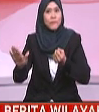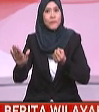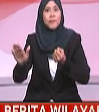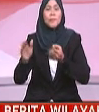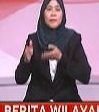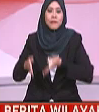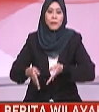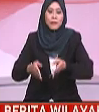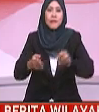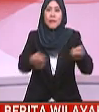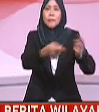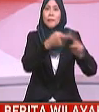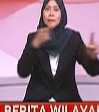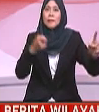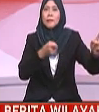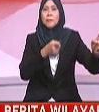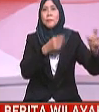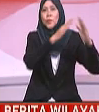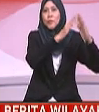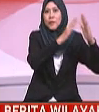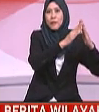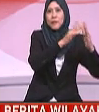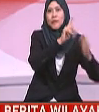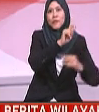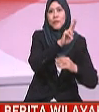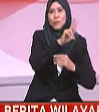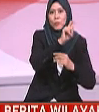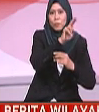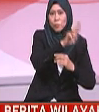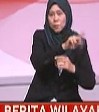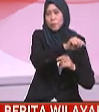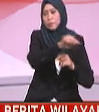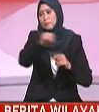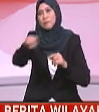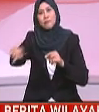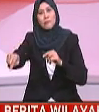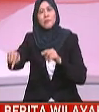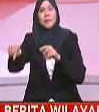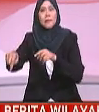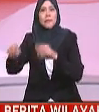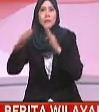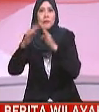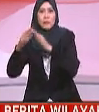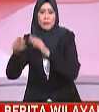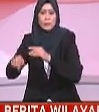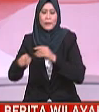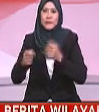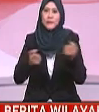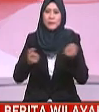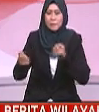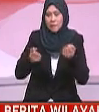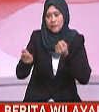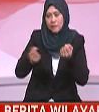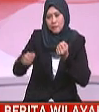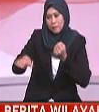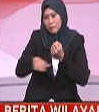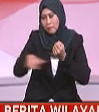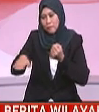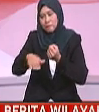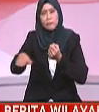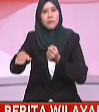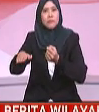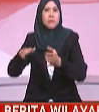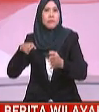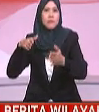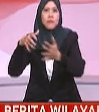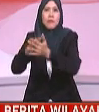dalam perjalanan datang dari arah perumahan Taman Tunku menghala ke pusat bandar telah hilang kawalan lalu melanggar pembahagi tengah